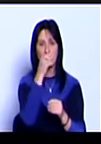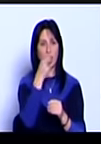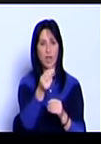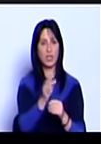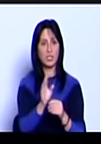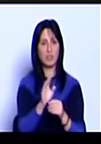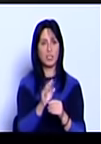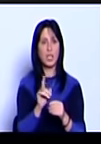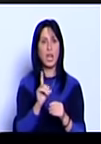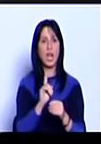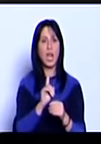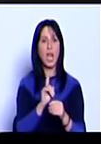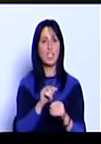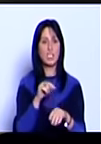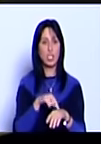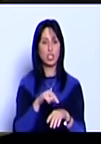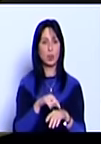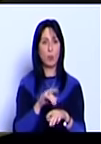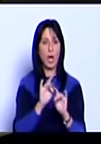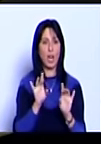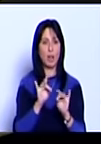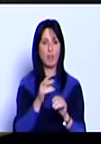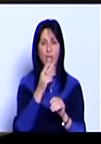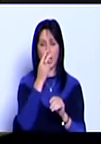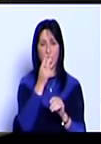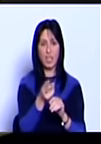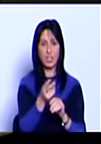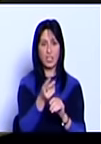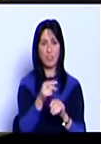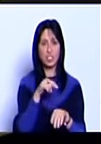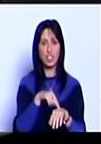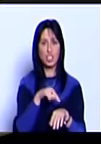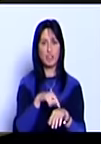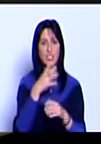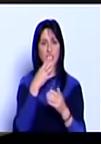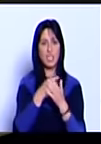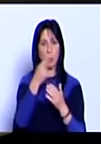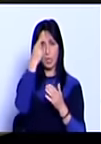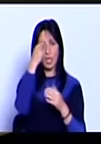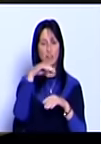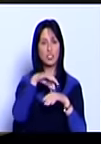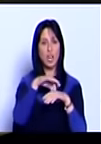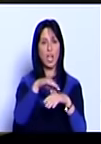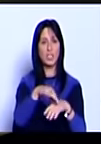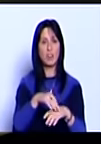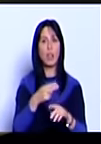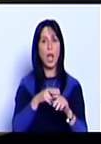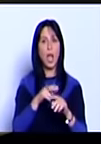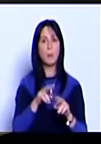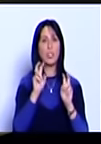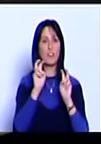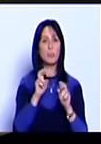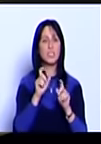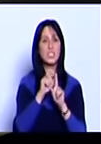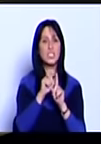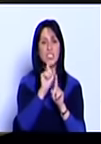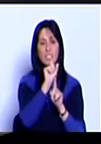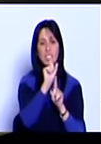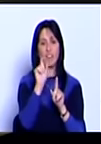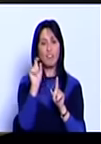აძლევ მაგრამ რაღაცნაირად გრძნობ აღიქვამ ხედავ შეიგრძნობ საკუთარ თავში ატარებ ამიტომ ვარქმევ ისეთ სიტყვას